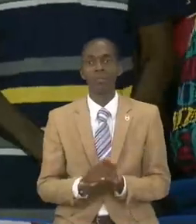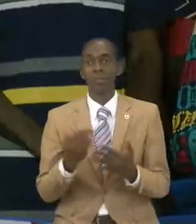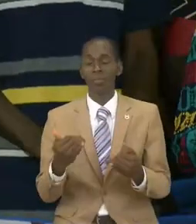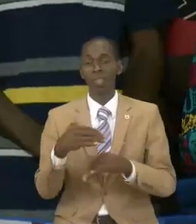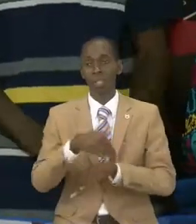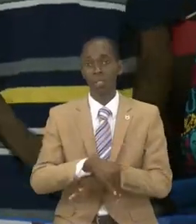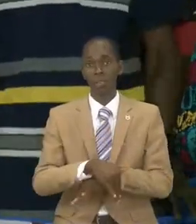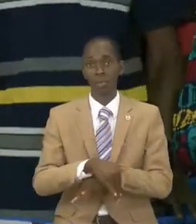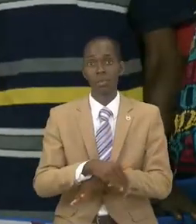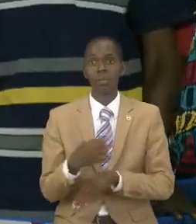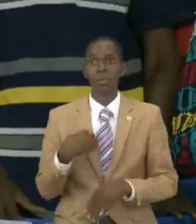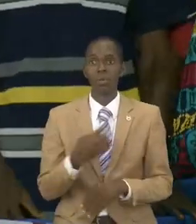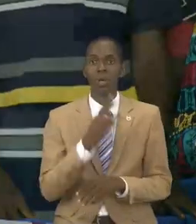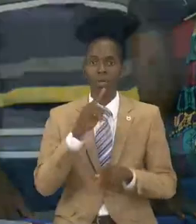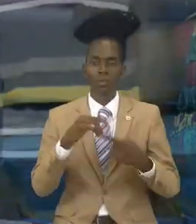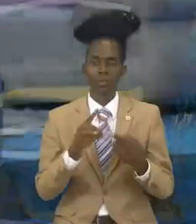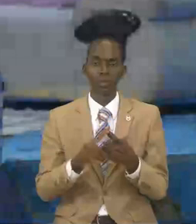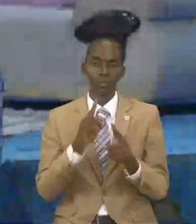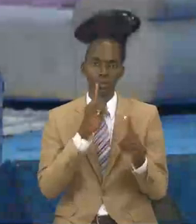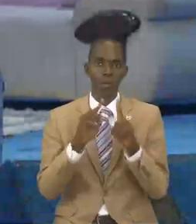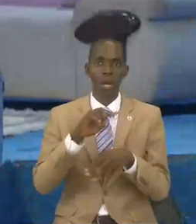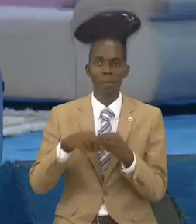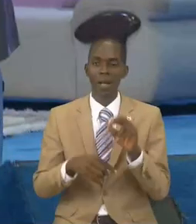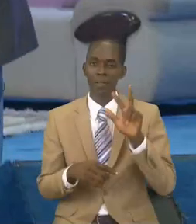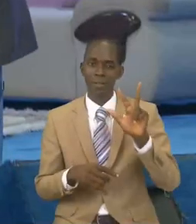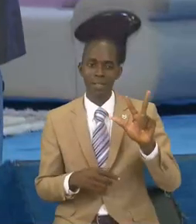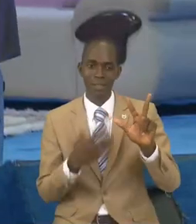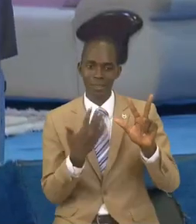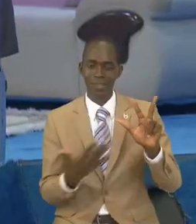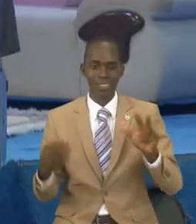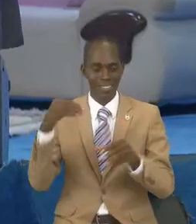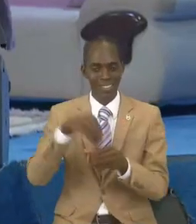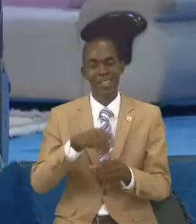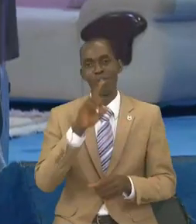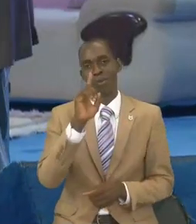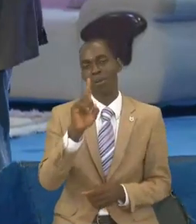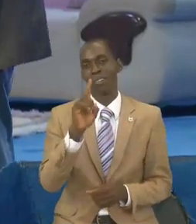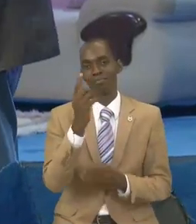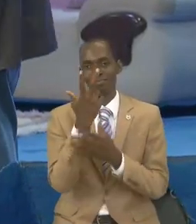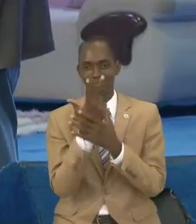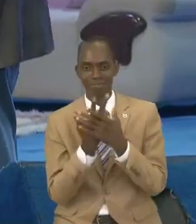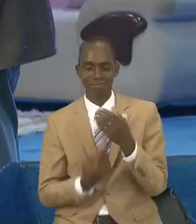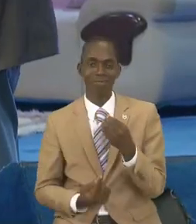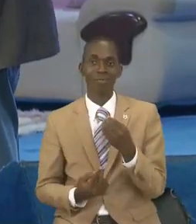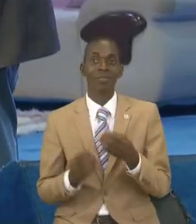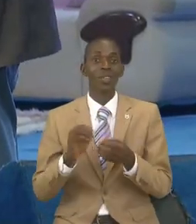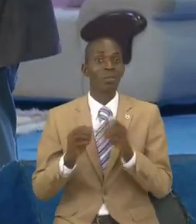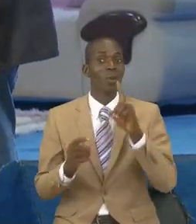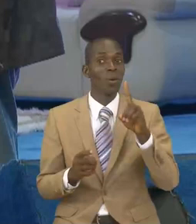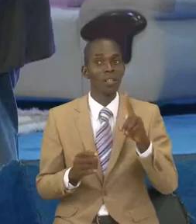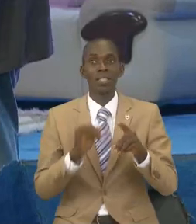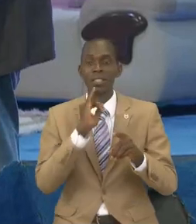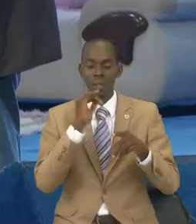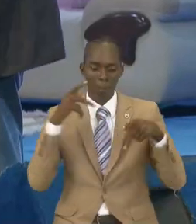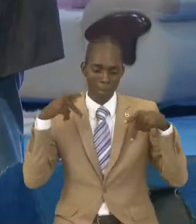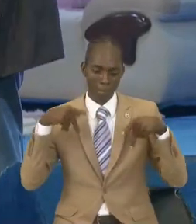Ce soir, nous allons parler de trois choses en un. Premièrement,